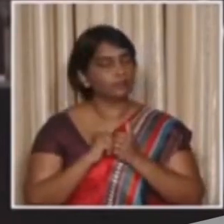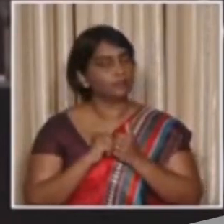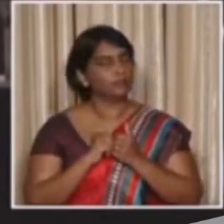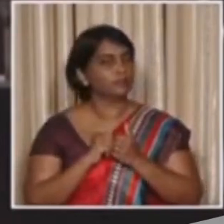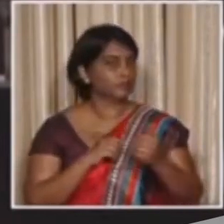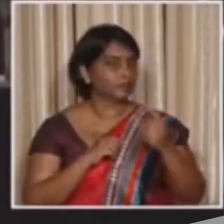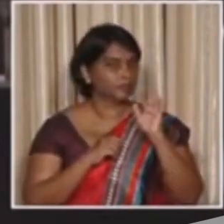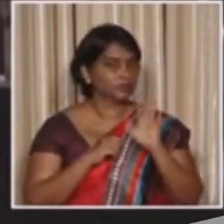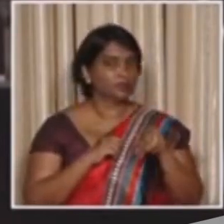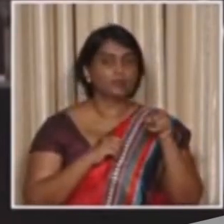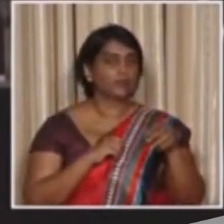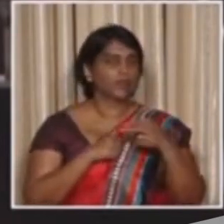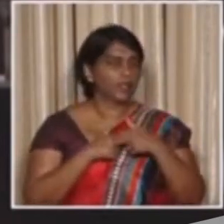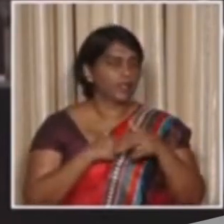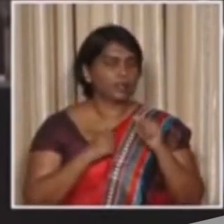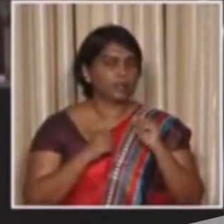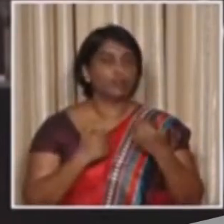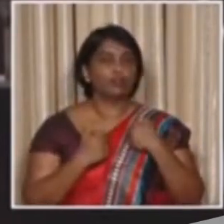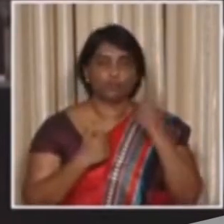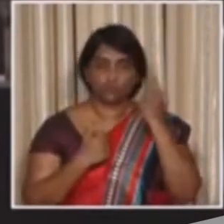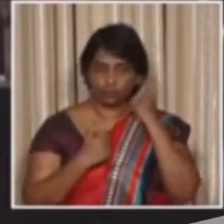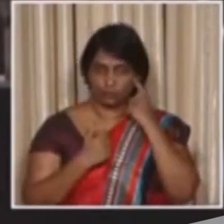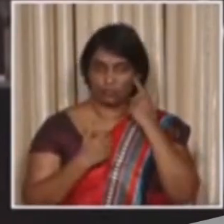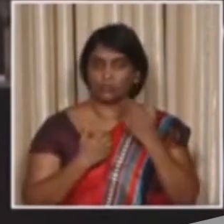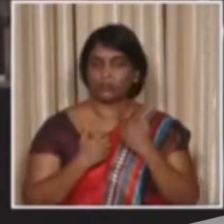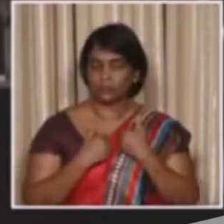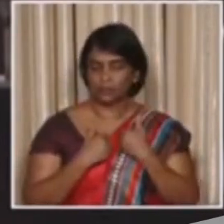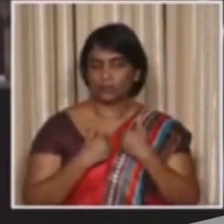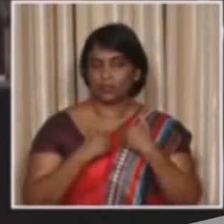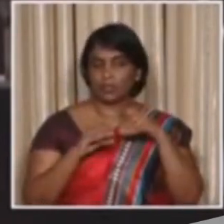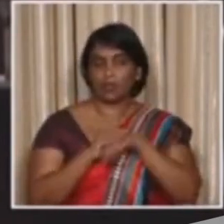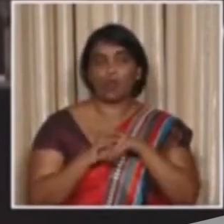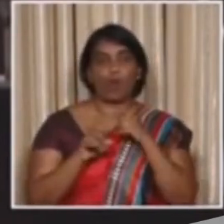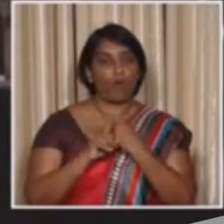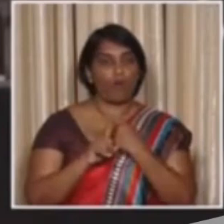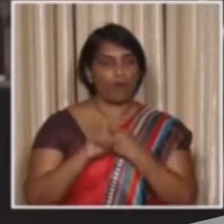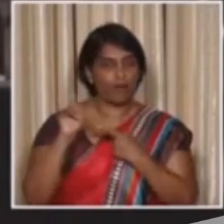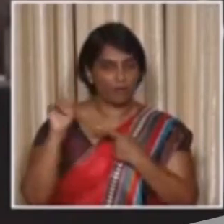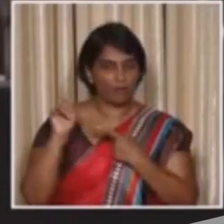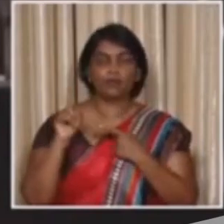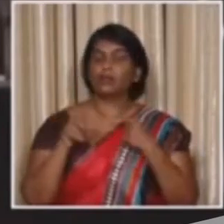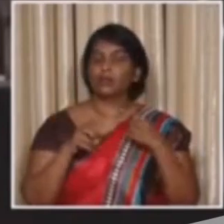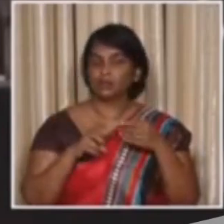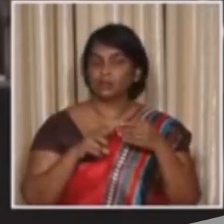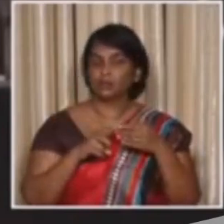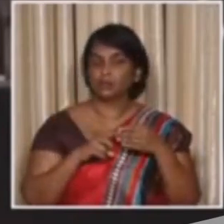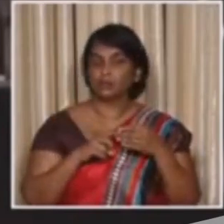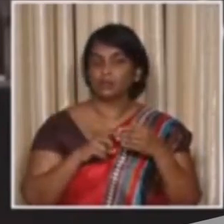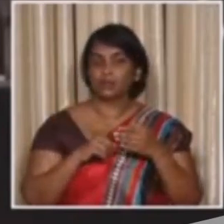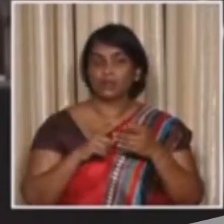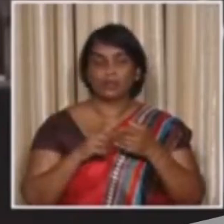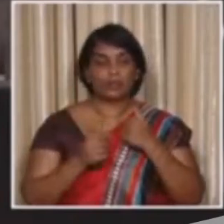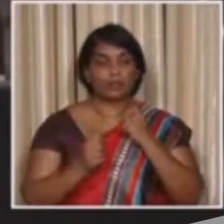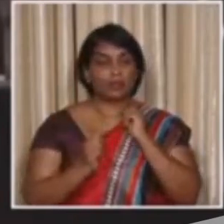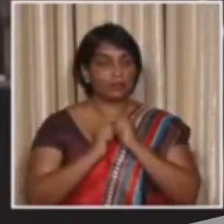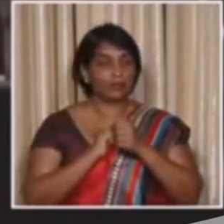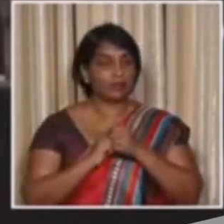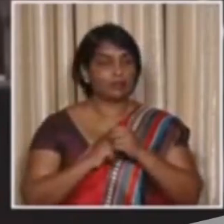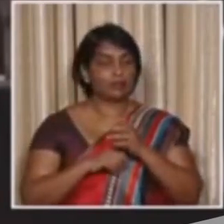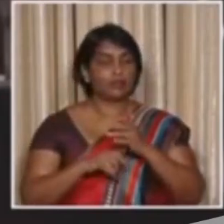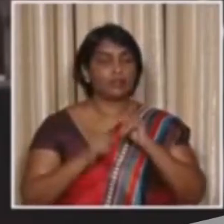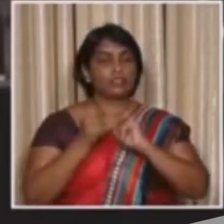उपयोग हेतु मम इन प्रदेश प्रदेश हई लेवल